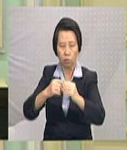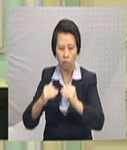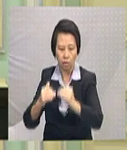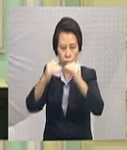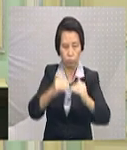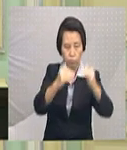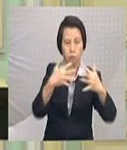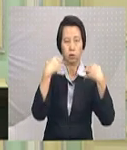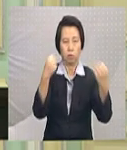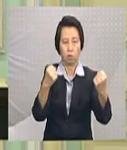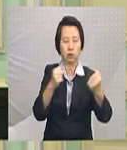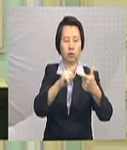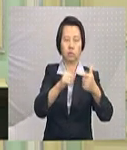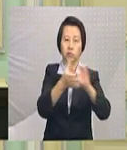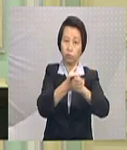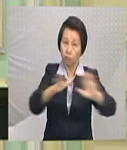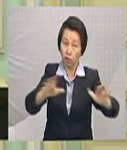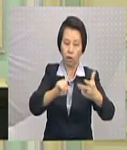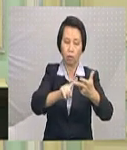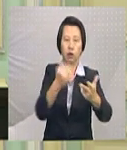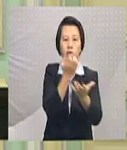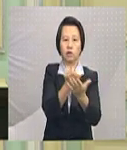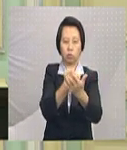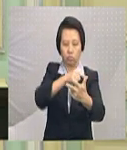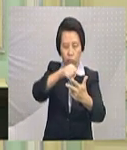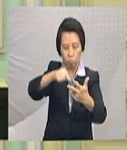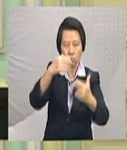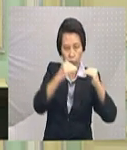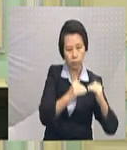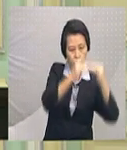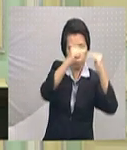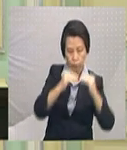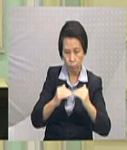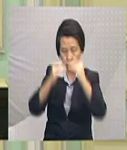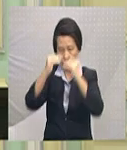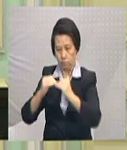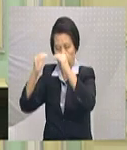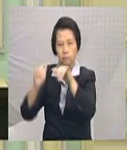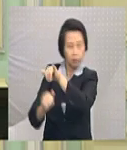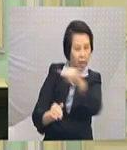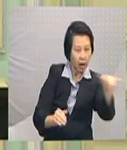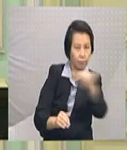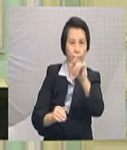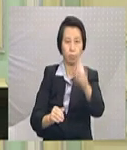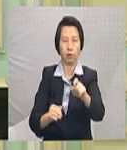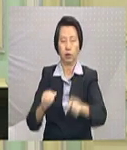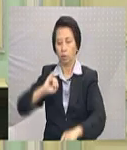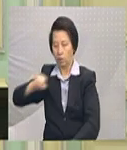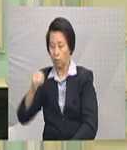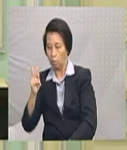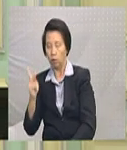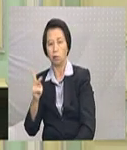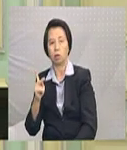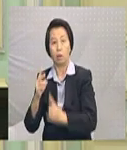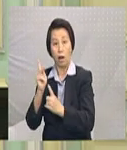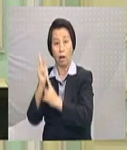keseimbangan kesihatan dan keselamatan serta ekonomi. Mesyuarat jawatankuasa khas ini akan dipengerusikan